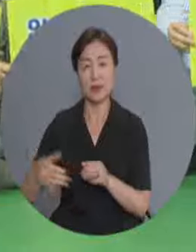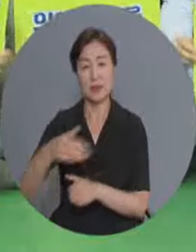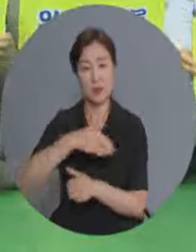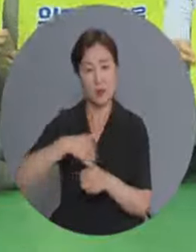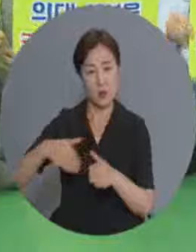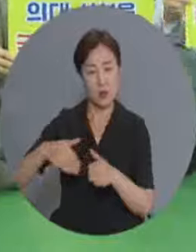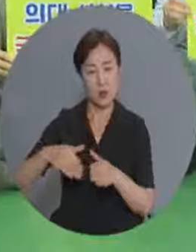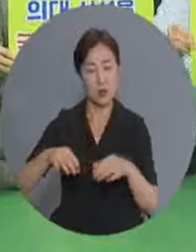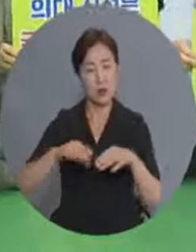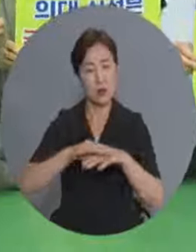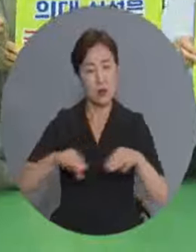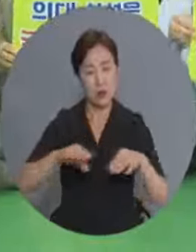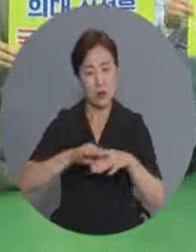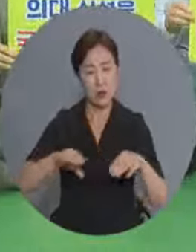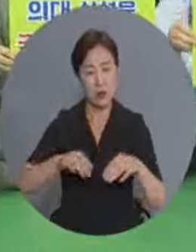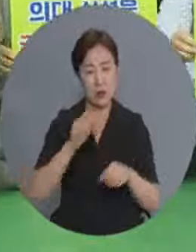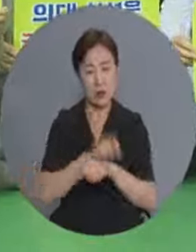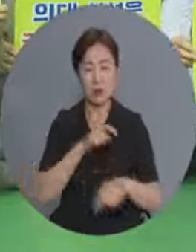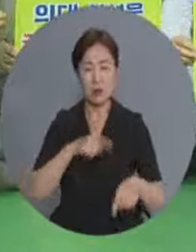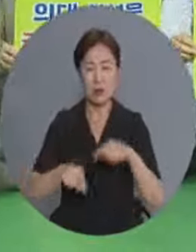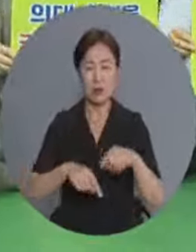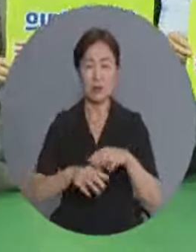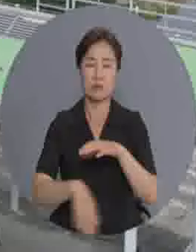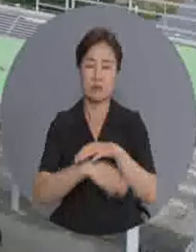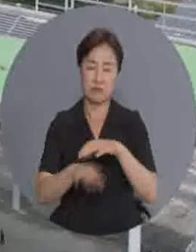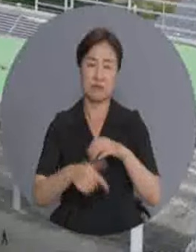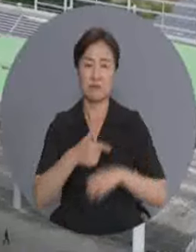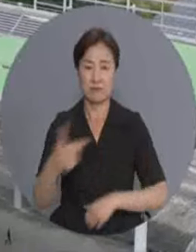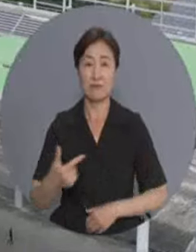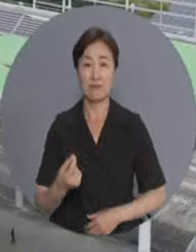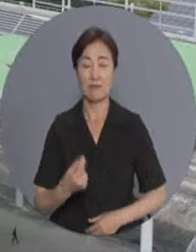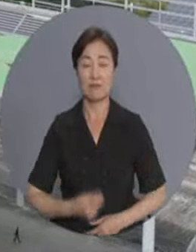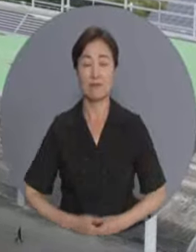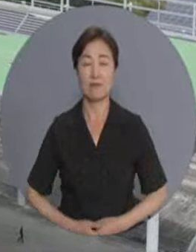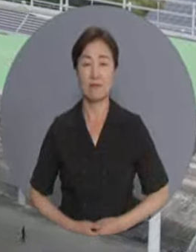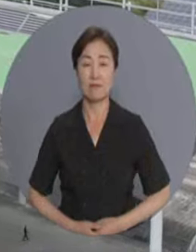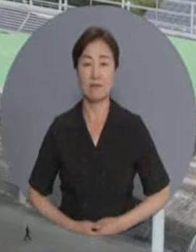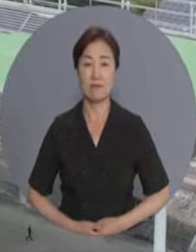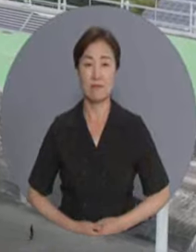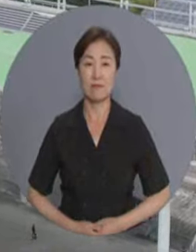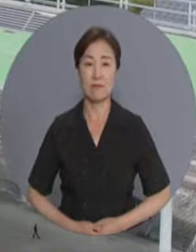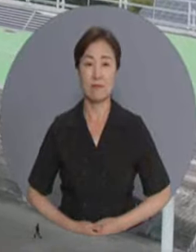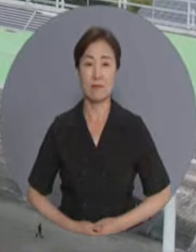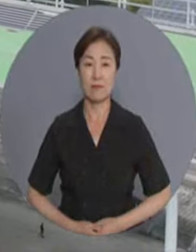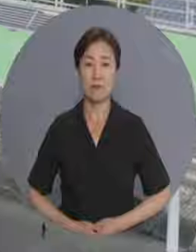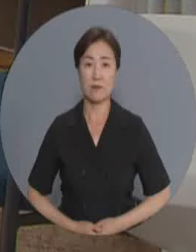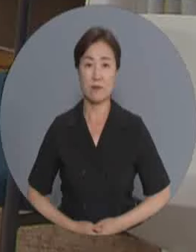돌리기에는 행정적, 법적 빈틈이 너무 커 보입니다. MBC 뉴스 김주입니다.